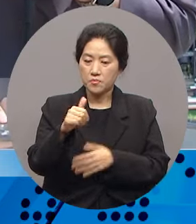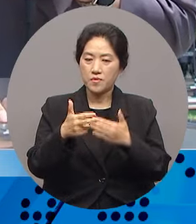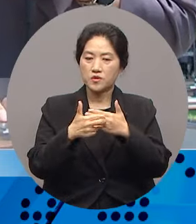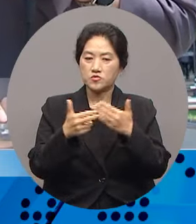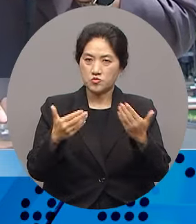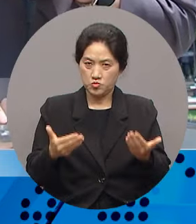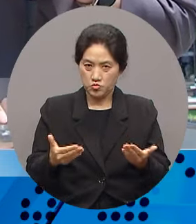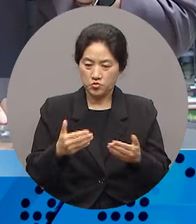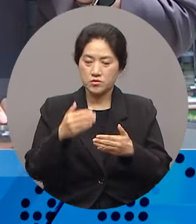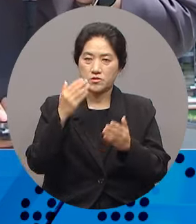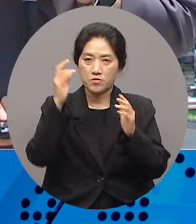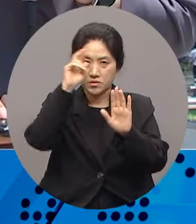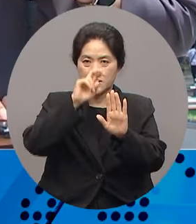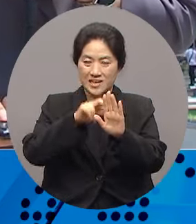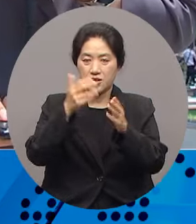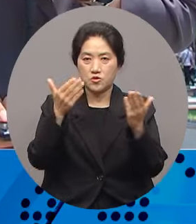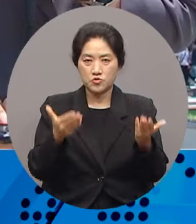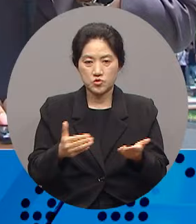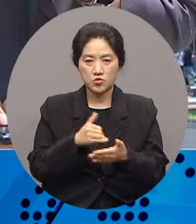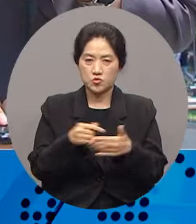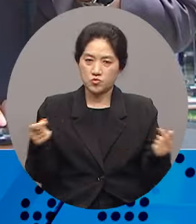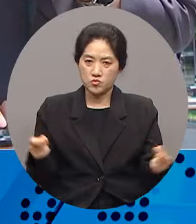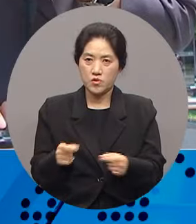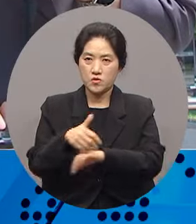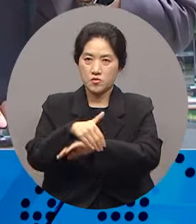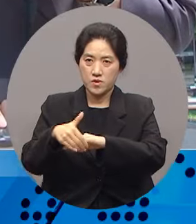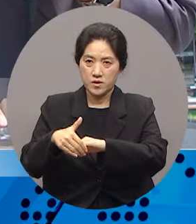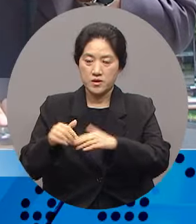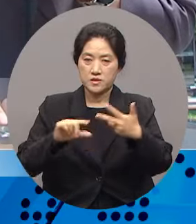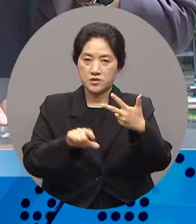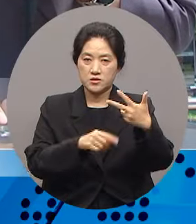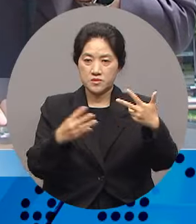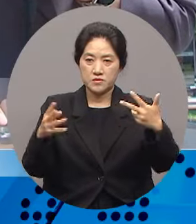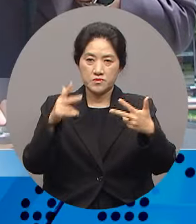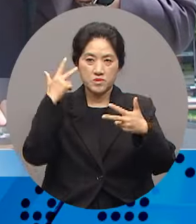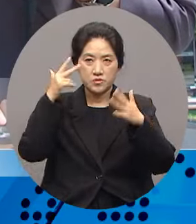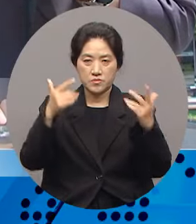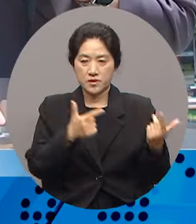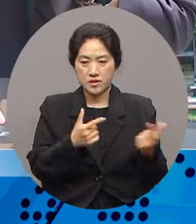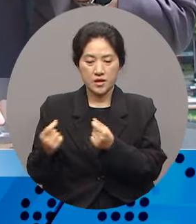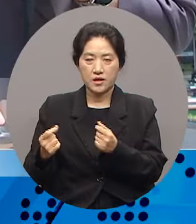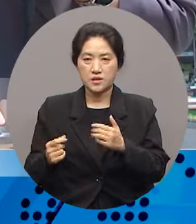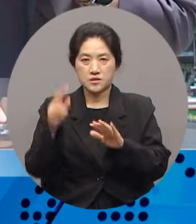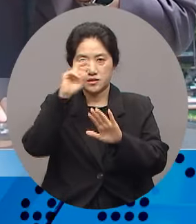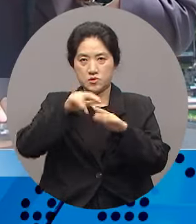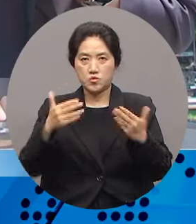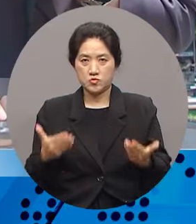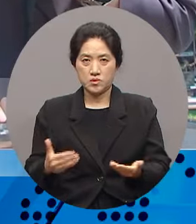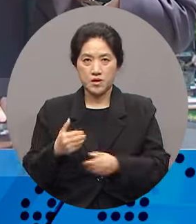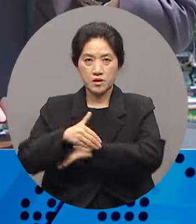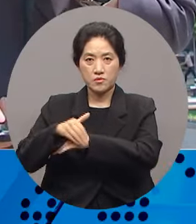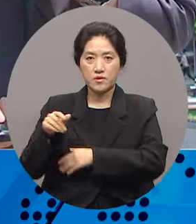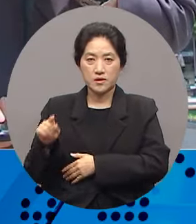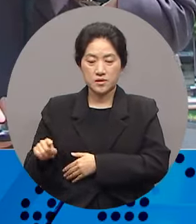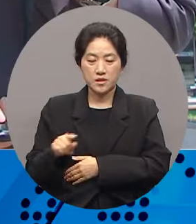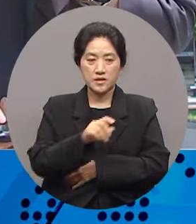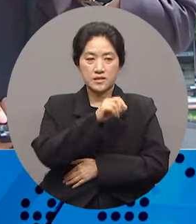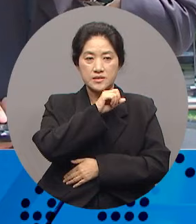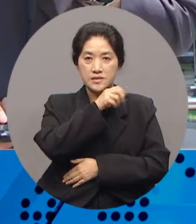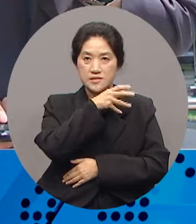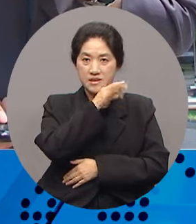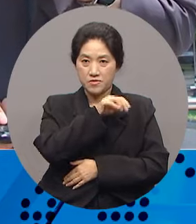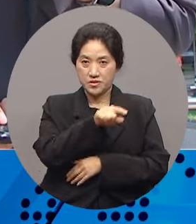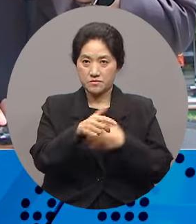휴진이나 진료 축소에 나설 예정이며, 다음 달 4일부터 일주일 동안 집단 휴진에 돌입하기로 했습니다. 세브란스 병원은